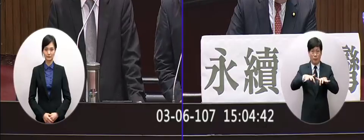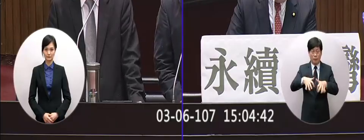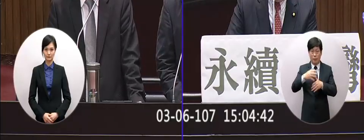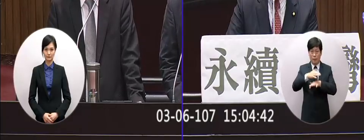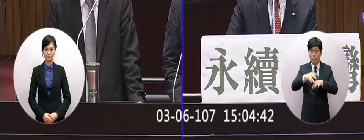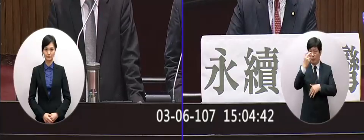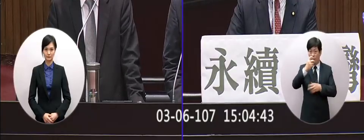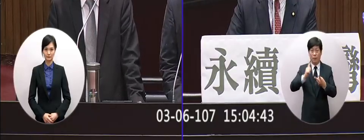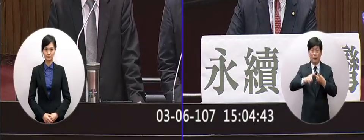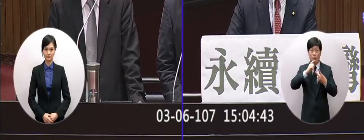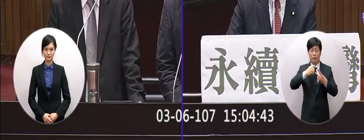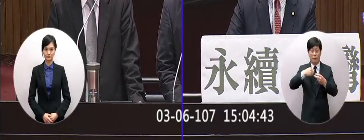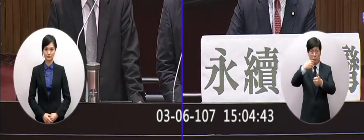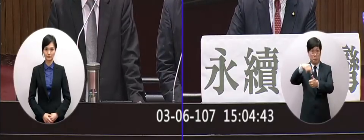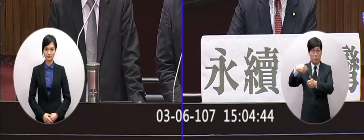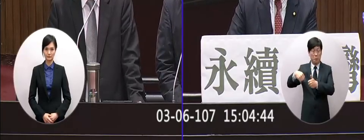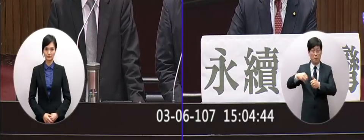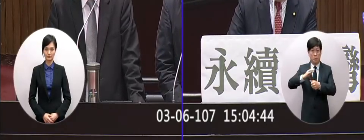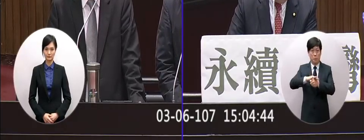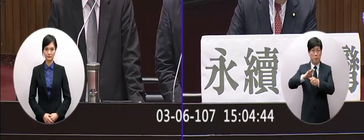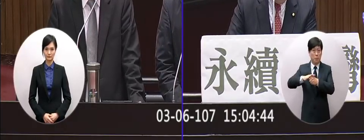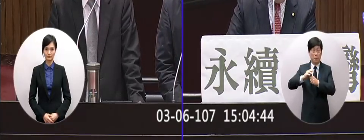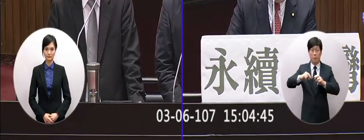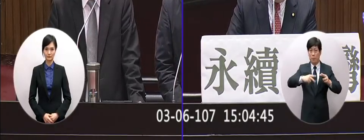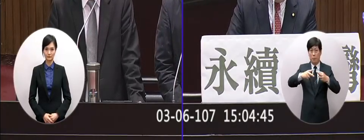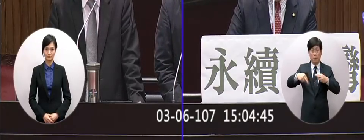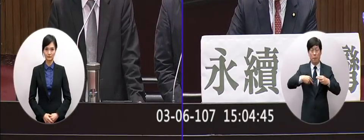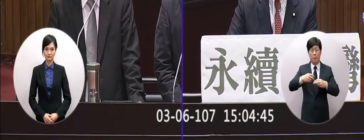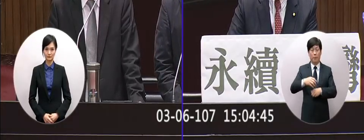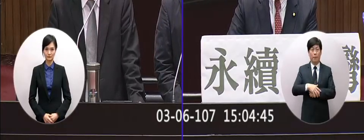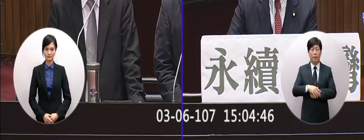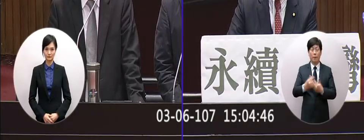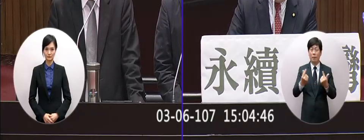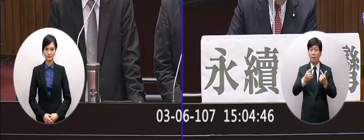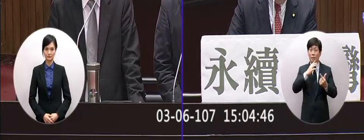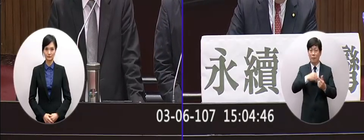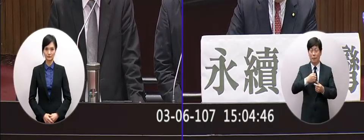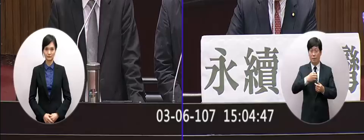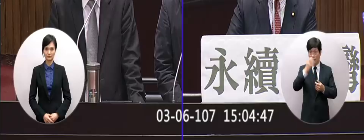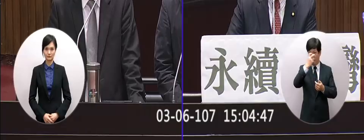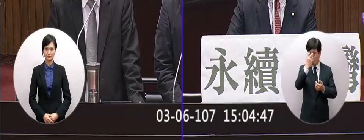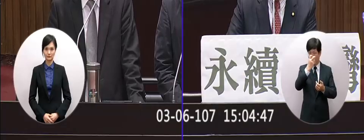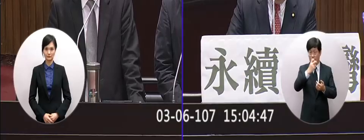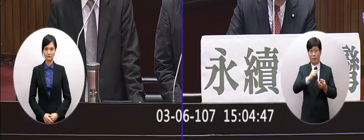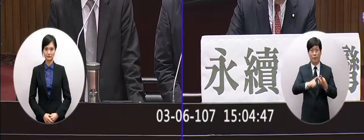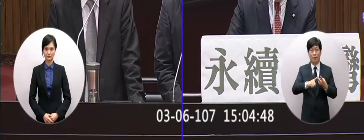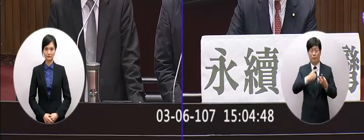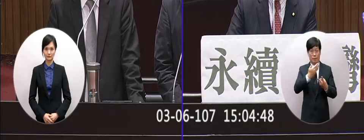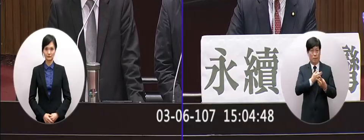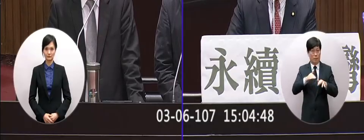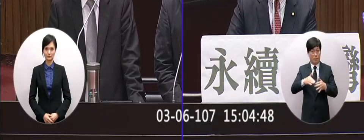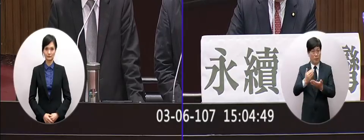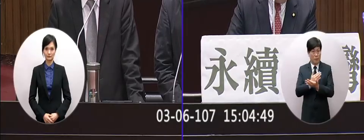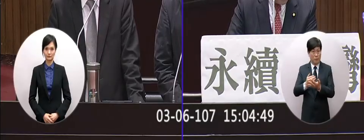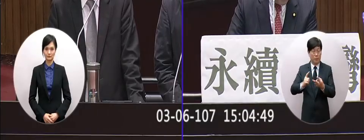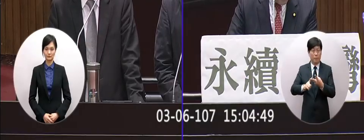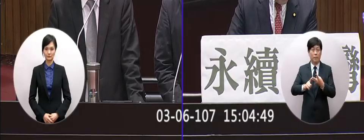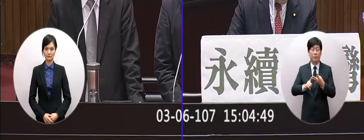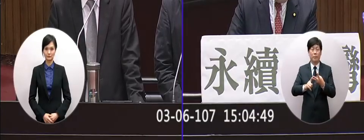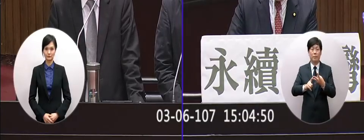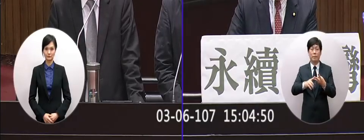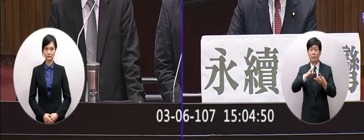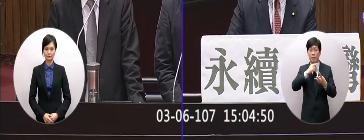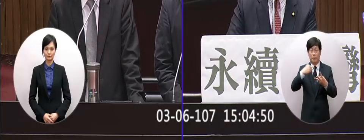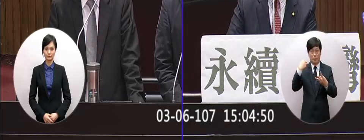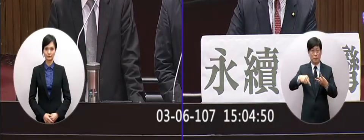导重建补强政策。那这里面包括了所谓的建筑物的筛检，或者是耐震评估，或者是